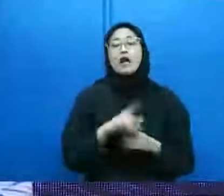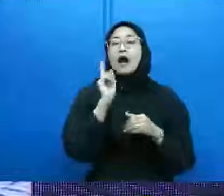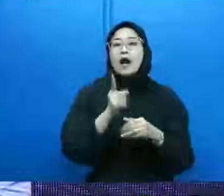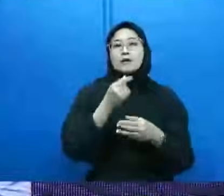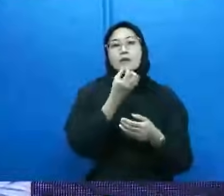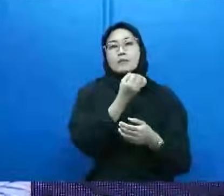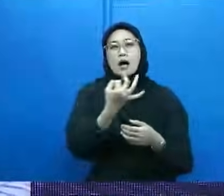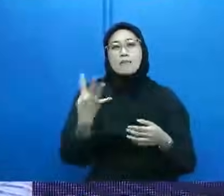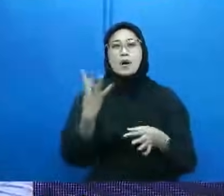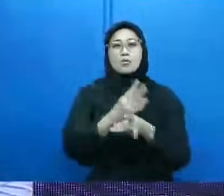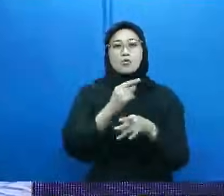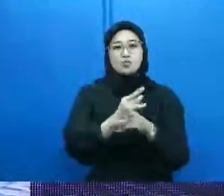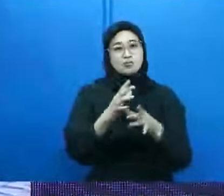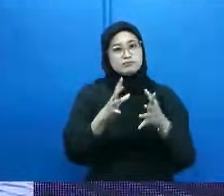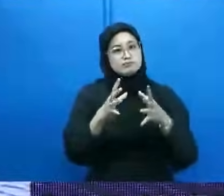besar kita